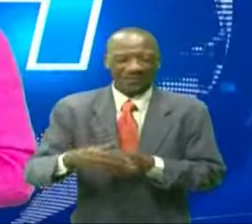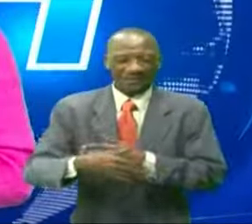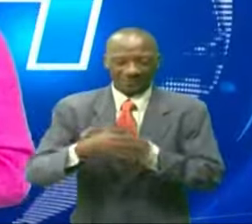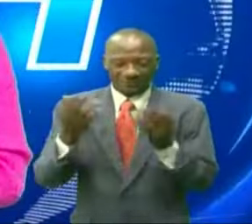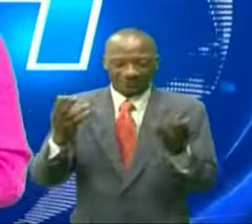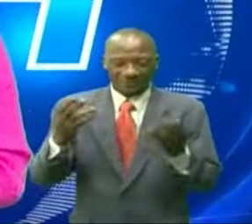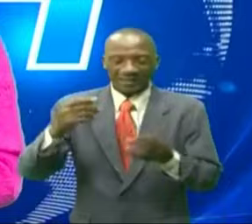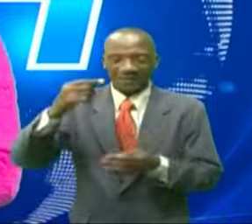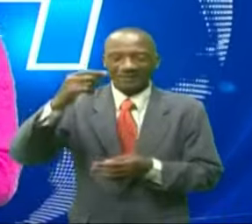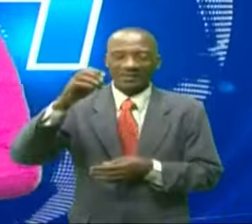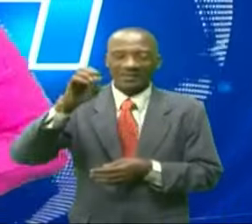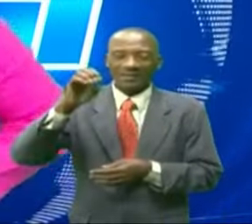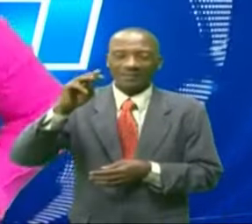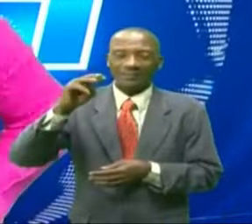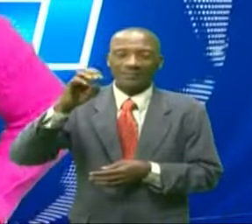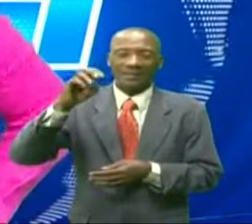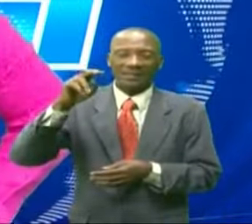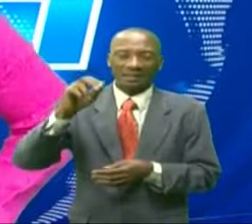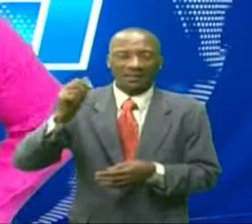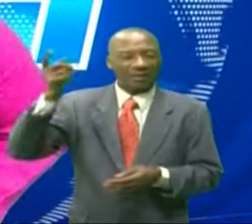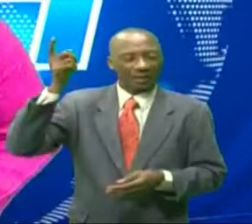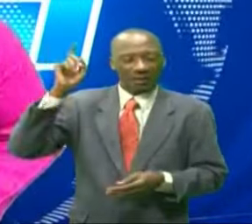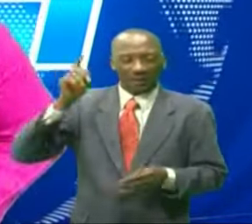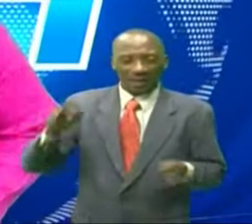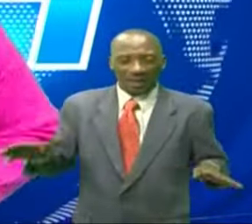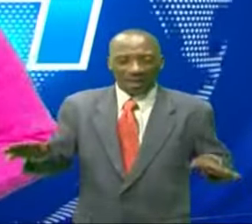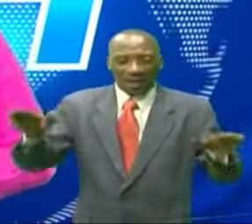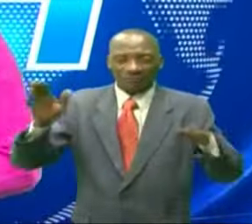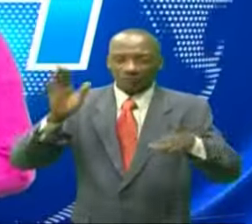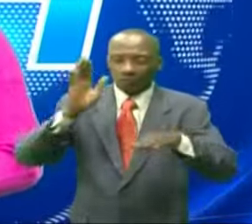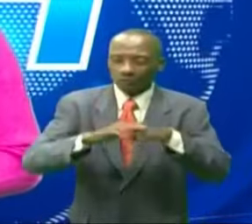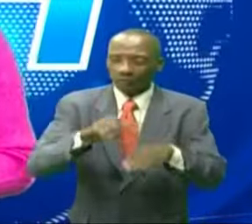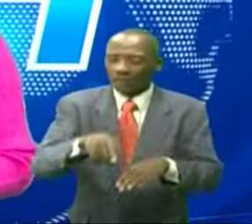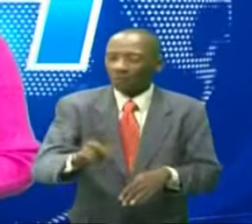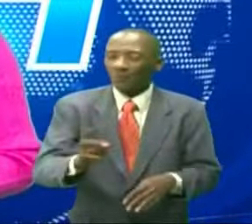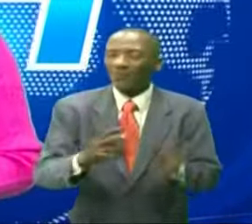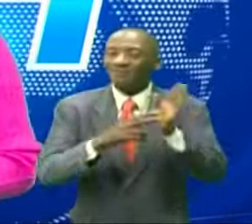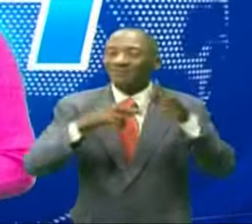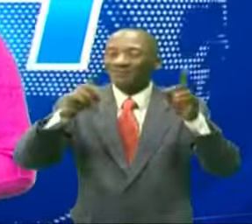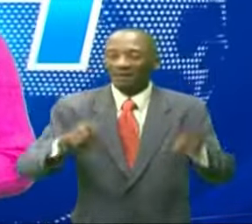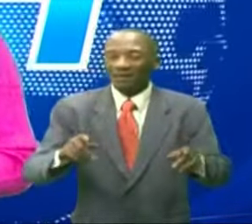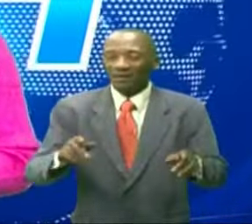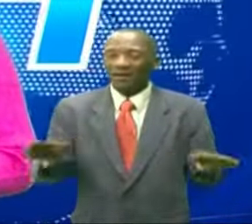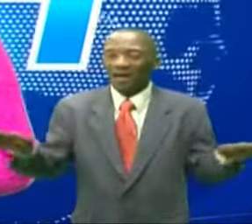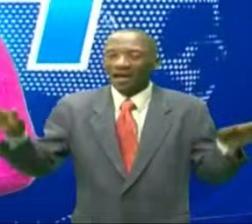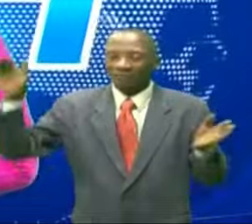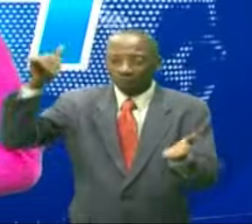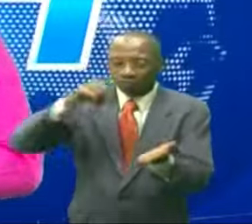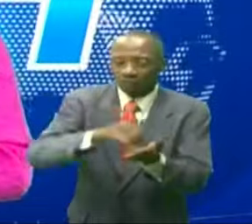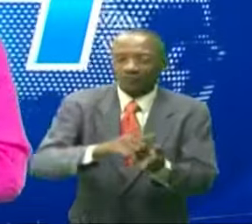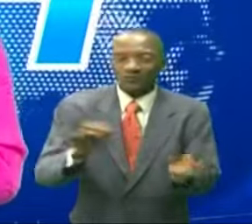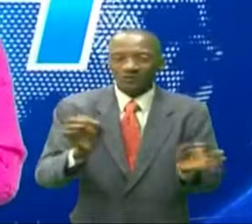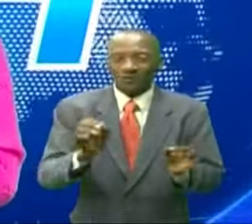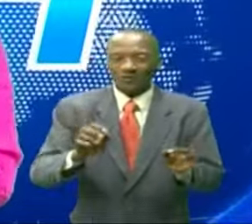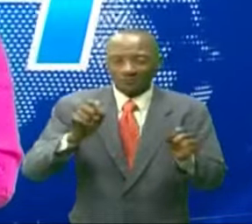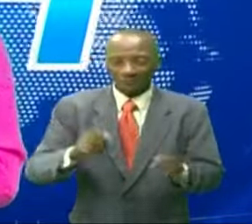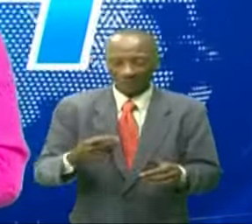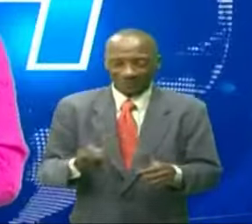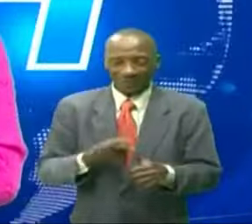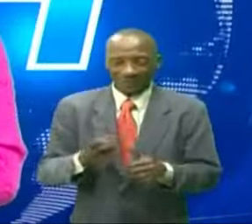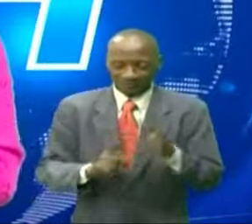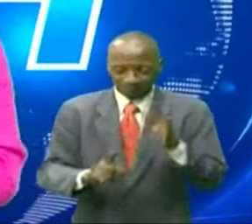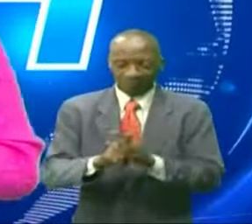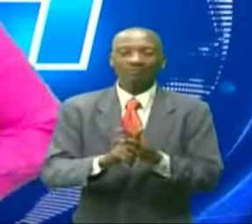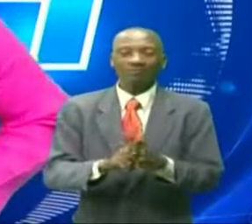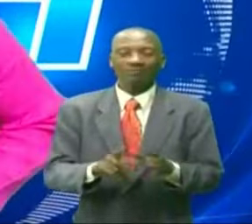depuis 7 ans. Une satisfaction pour les acteurs de l'aviation de l'aéroport national de Gemena qui ont salué cette